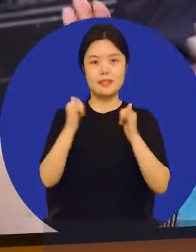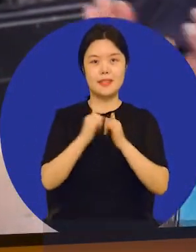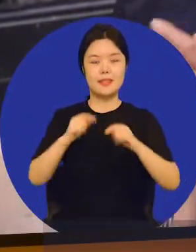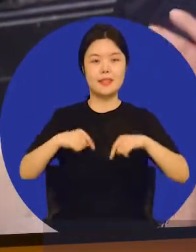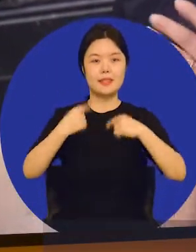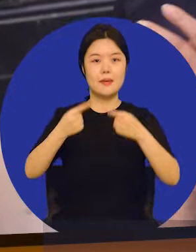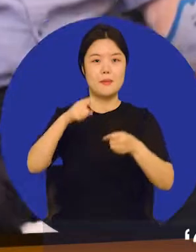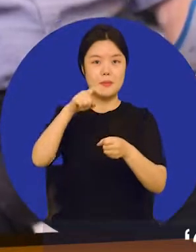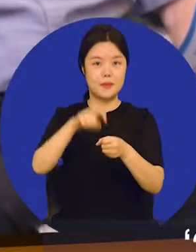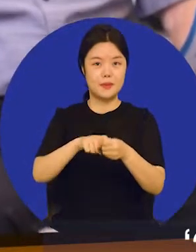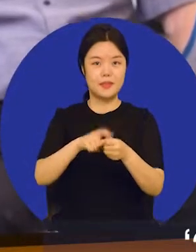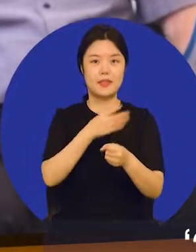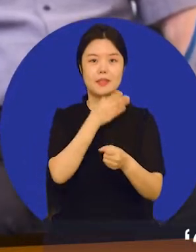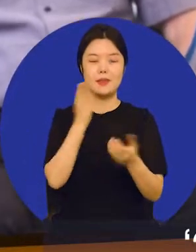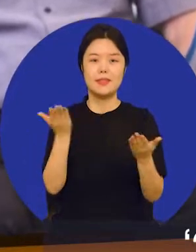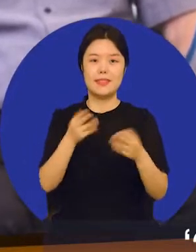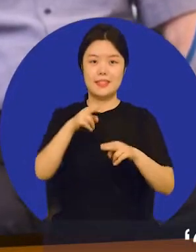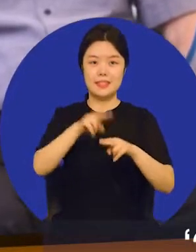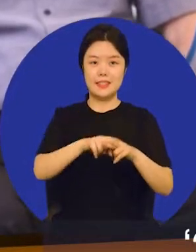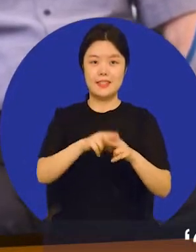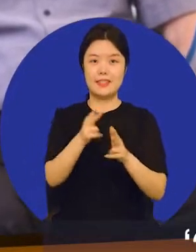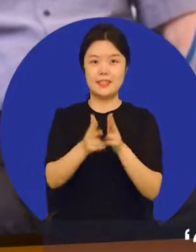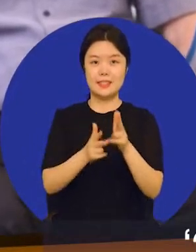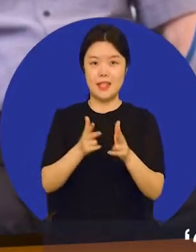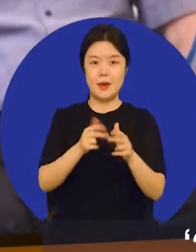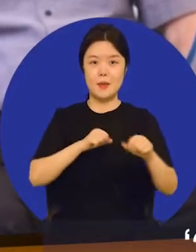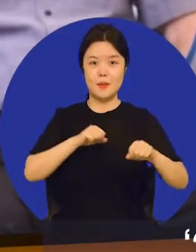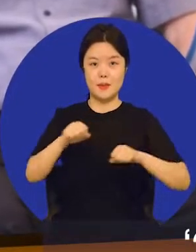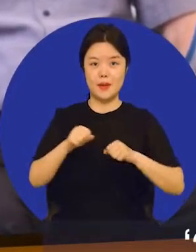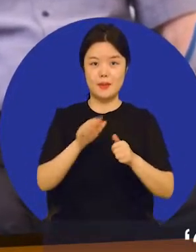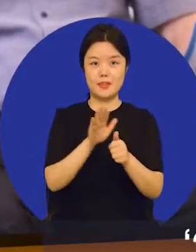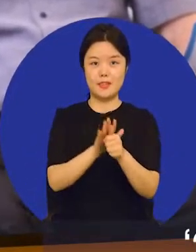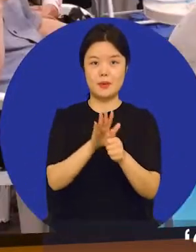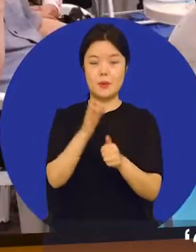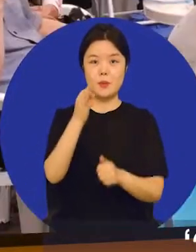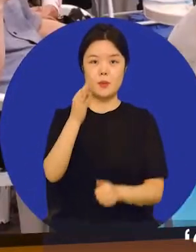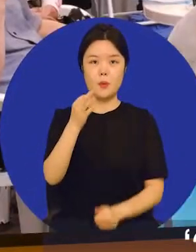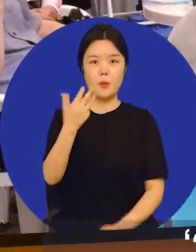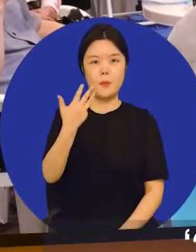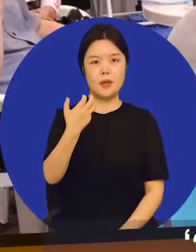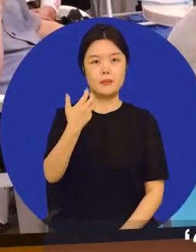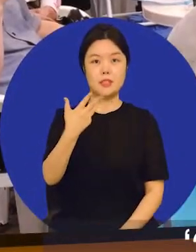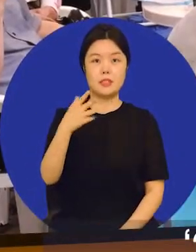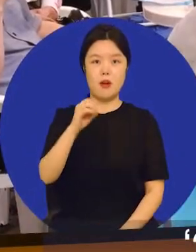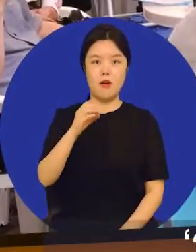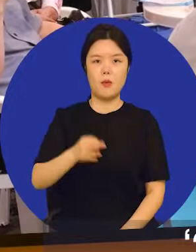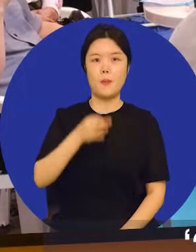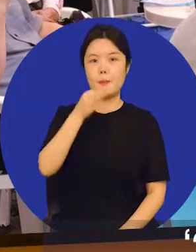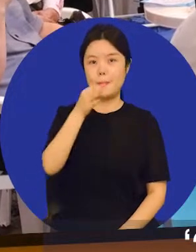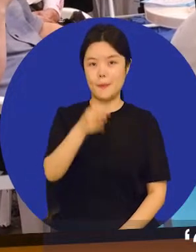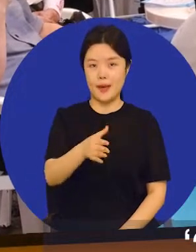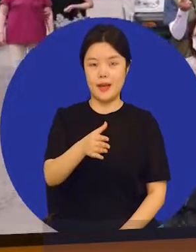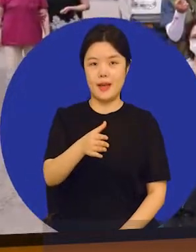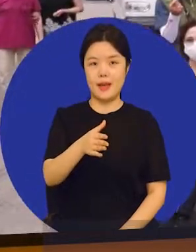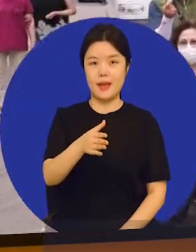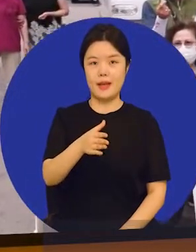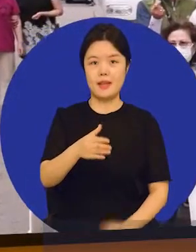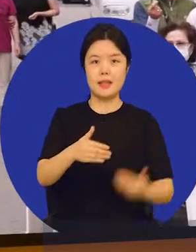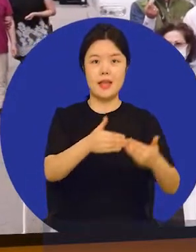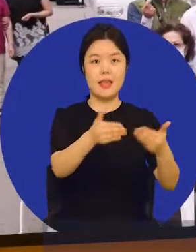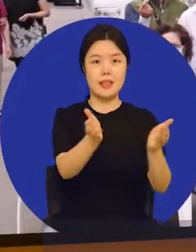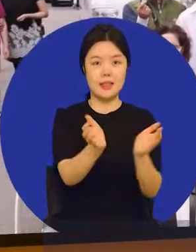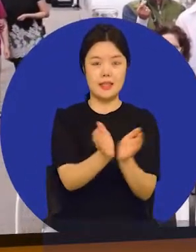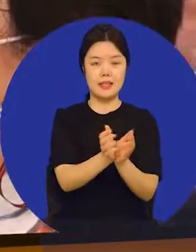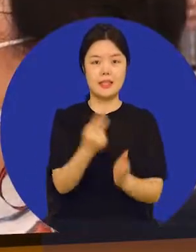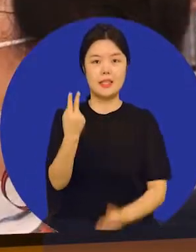참여를 유도하는 2022년 노인일자리 사업 활동 지원 사업에 예산 87억 원을 투입해 31개